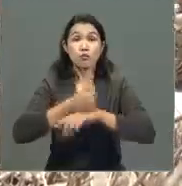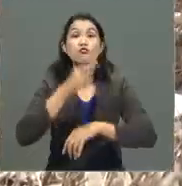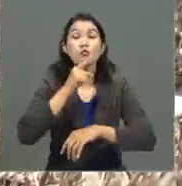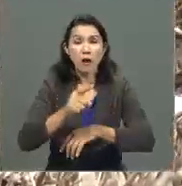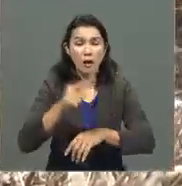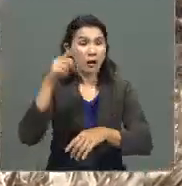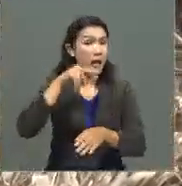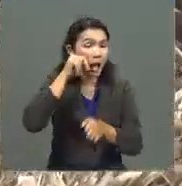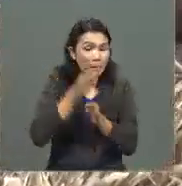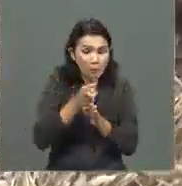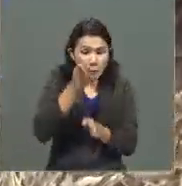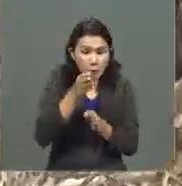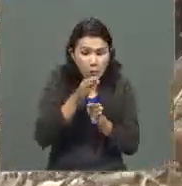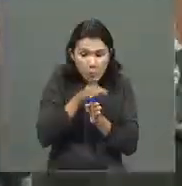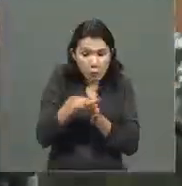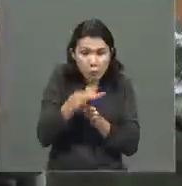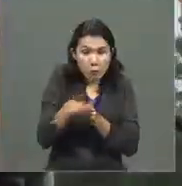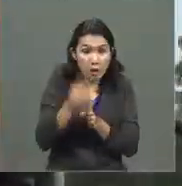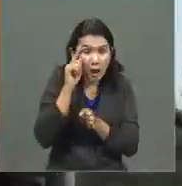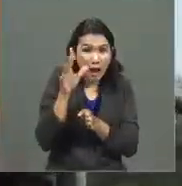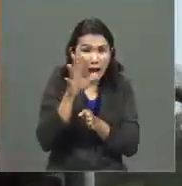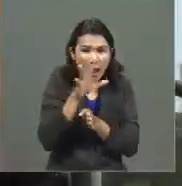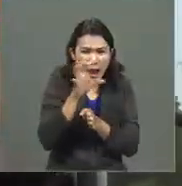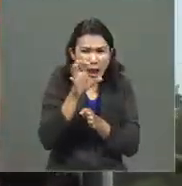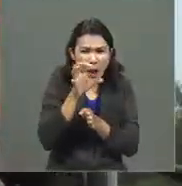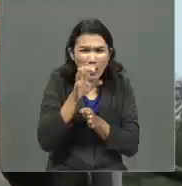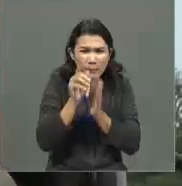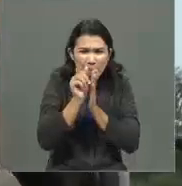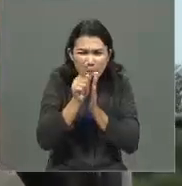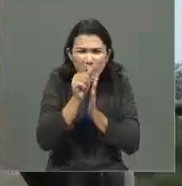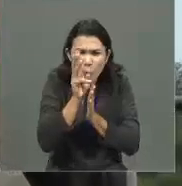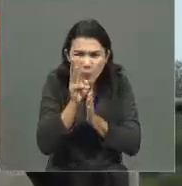ที่หน้าจวนผู้ว่าราชการจังหวัดสุโขทัยให้มีปริมาณน้ำไหลผ่านไม่เกิน500 50ลูกบาศก์ 4 Dead